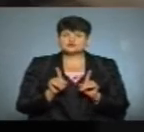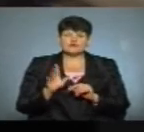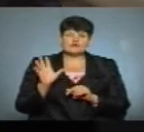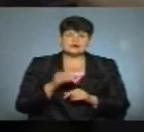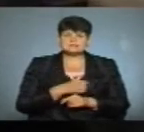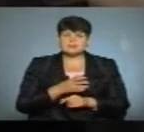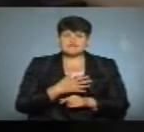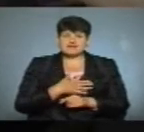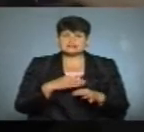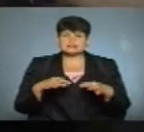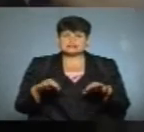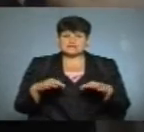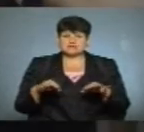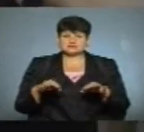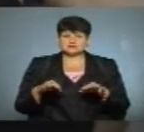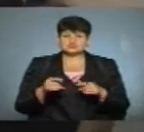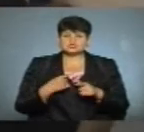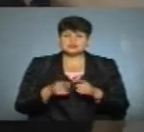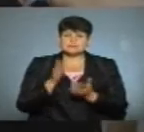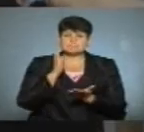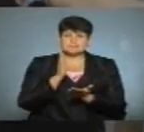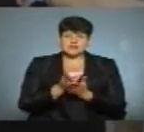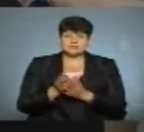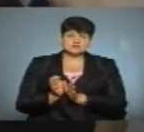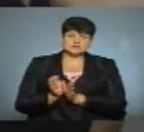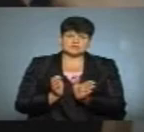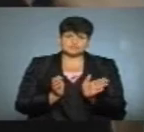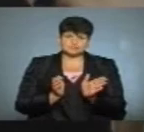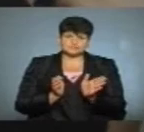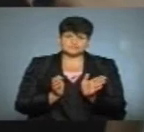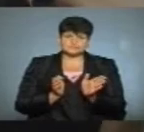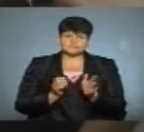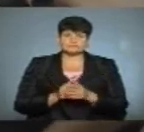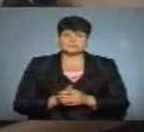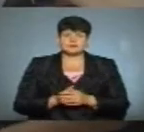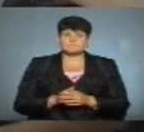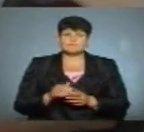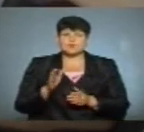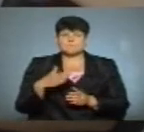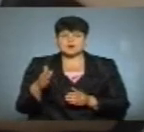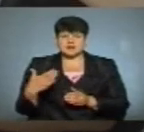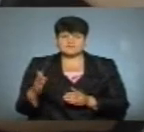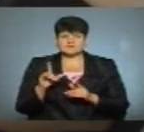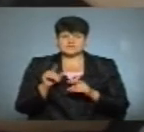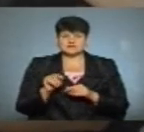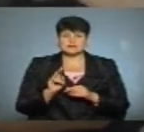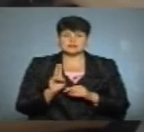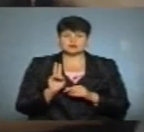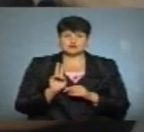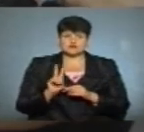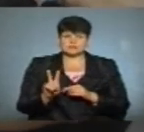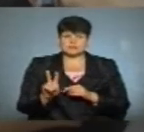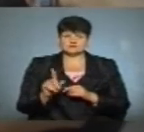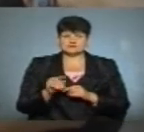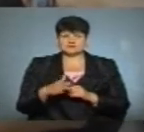приватний транспорт чи прямо їде, чи ліворуч, він їде по лівій смузі. По правій смузі бачимо, їде тролейбус, він їде в